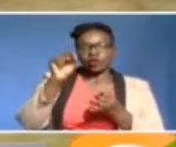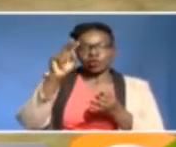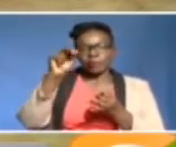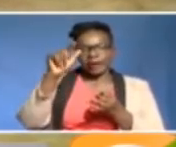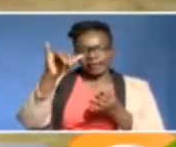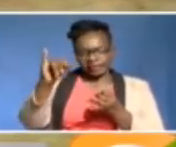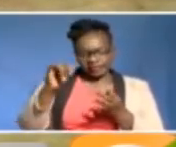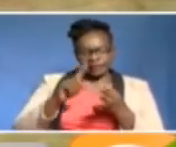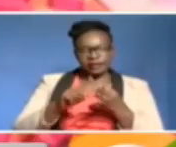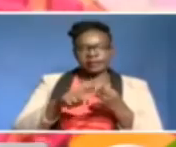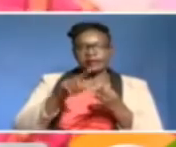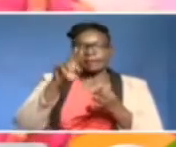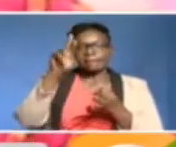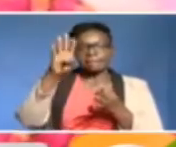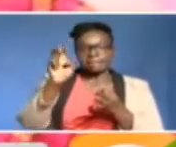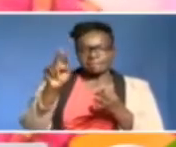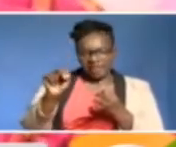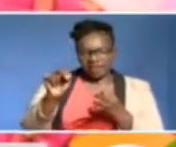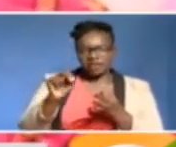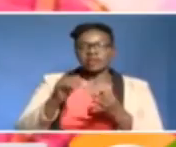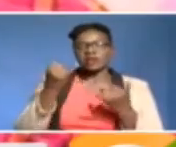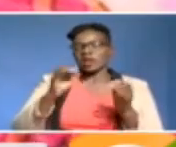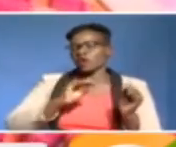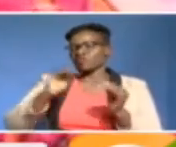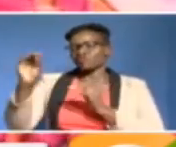wakilazimika kutoroka makwao. Vita ilianza